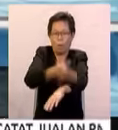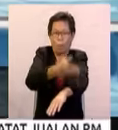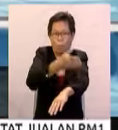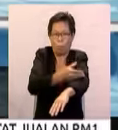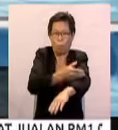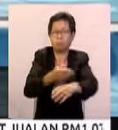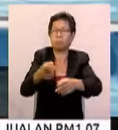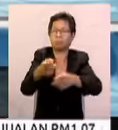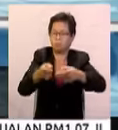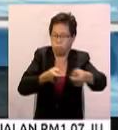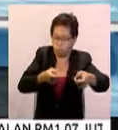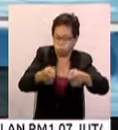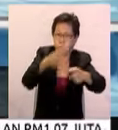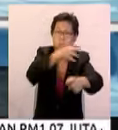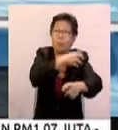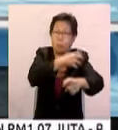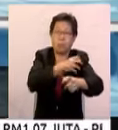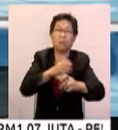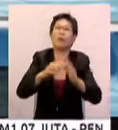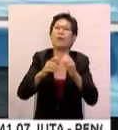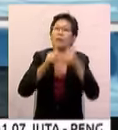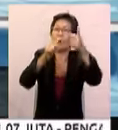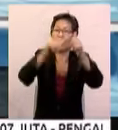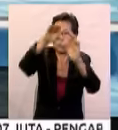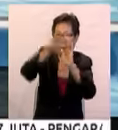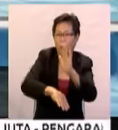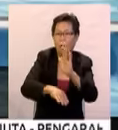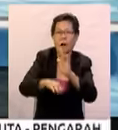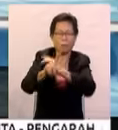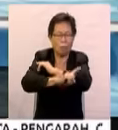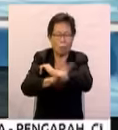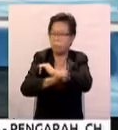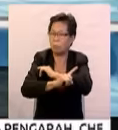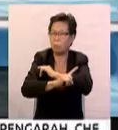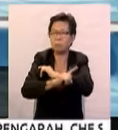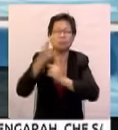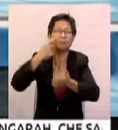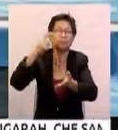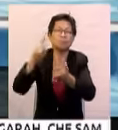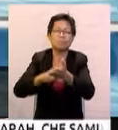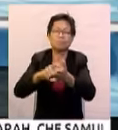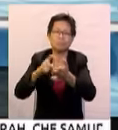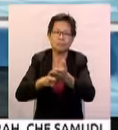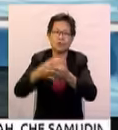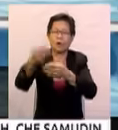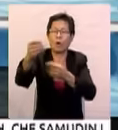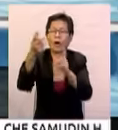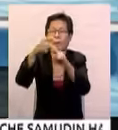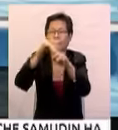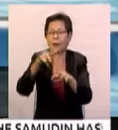pertama adalah menetapkan dasar bahawa tiada sebarang pengurangan kadar kompaun akan diberikan ke atas sebarang notis saman yang dikeluarkan kepada orang yang kena saman,